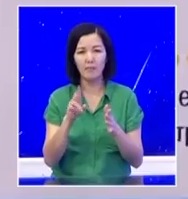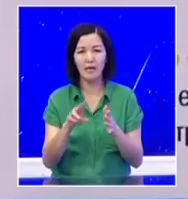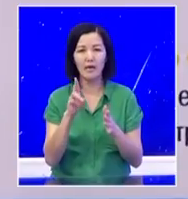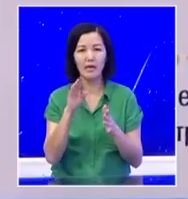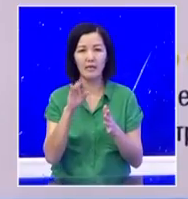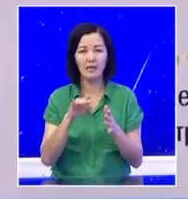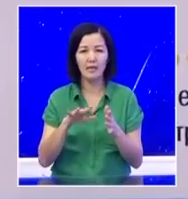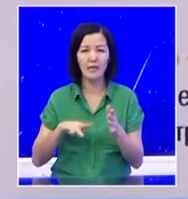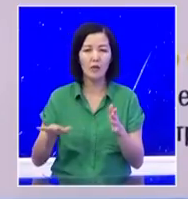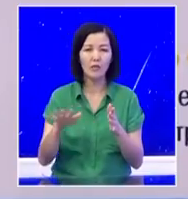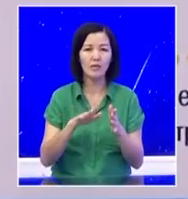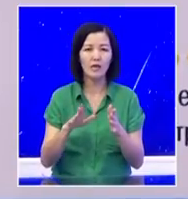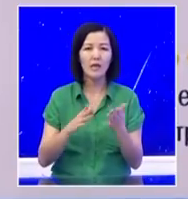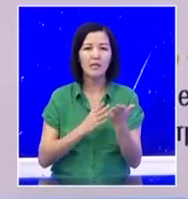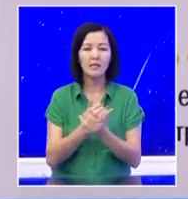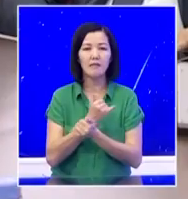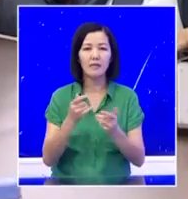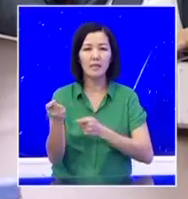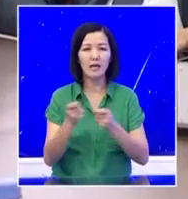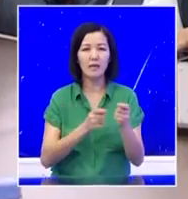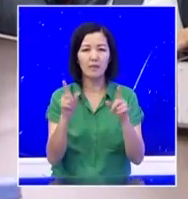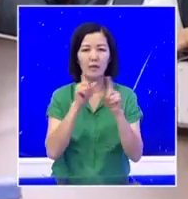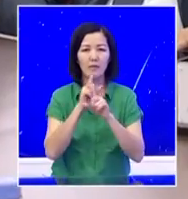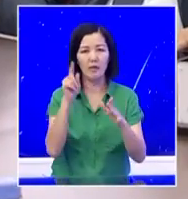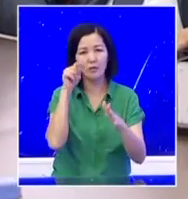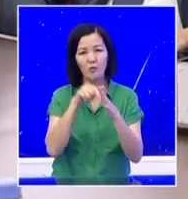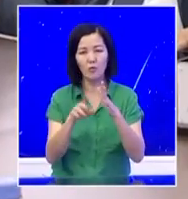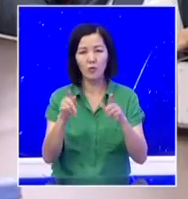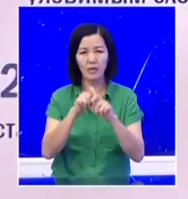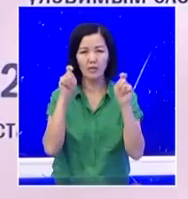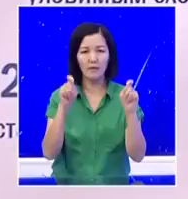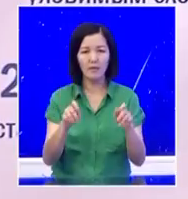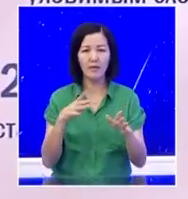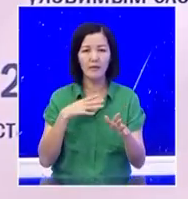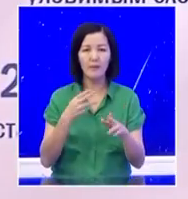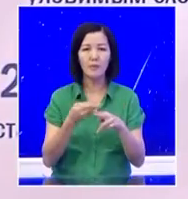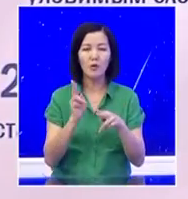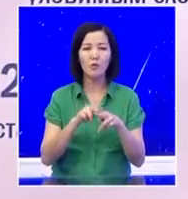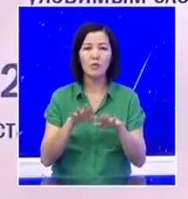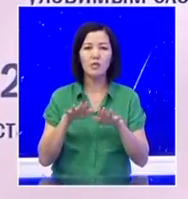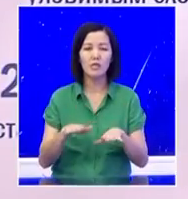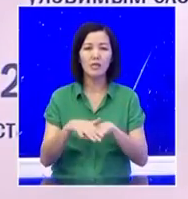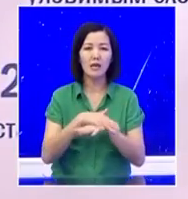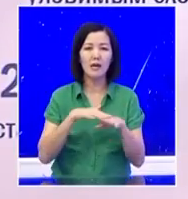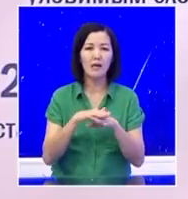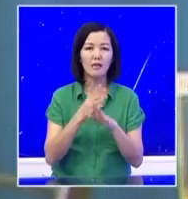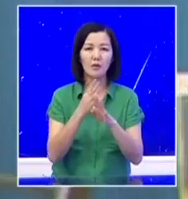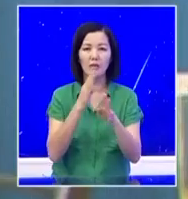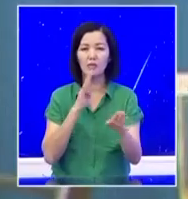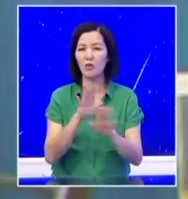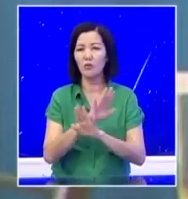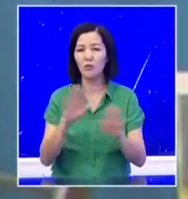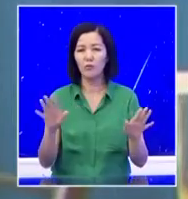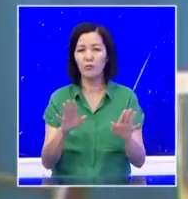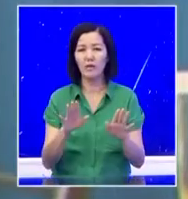Райымбек, Қаратал, Іле аудандарында сервистік әкімдік ғимараттары қолданысқа берілді. Осылайша жергілікті халық кезек күтіп,